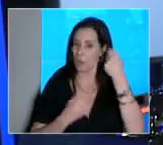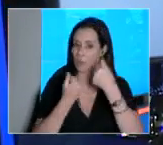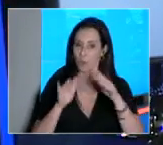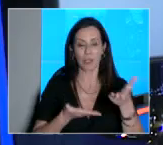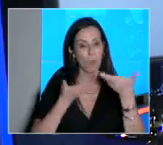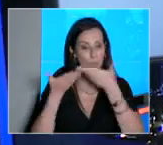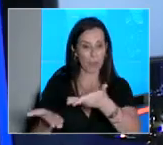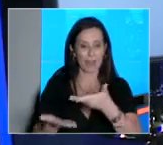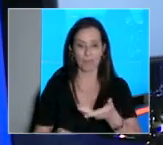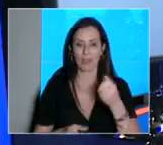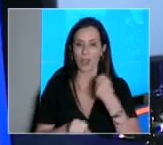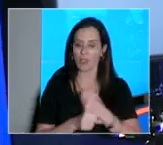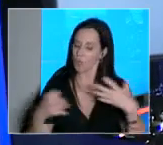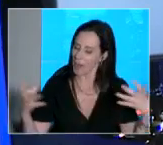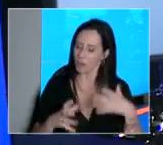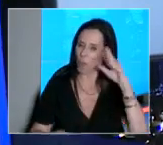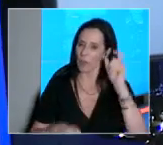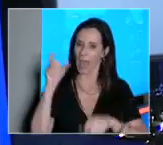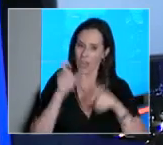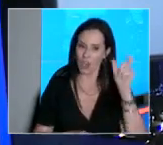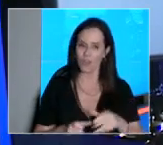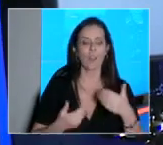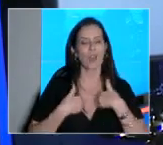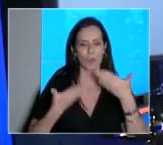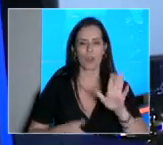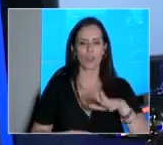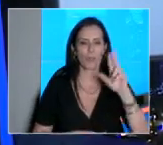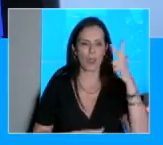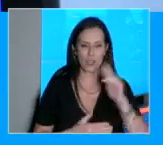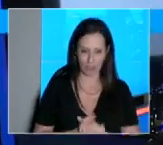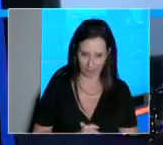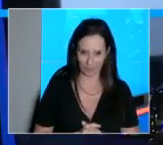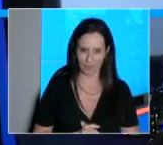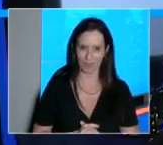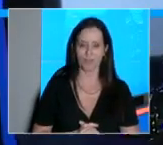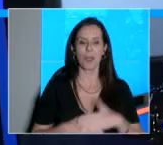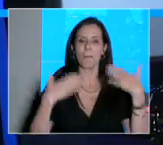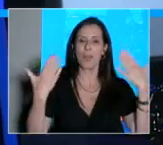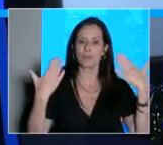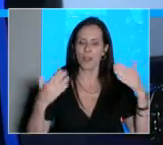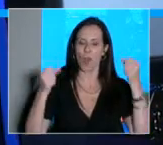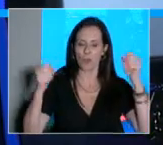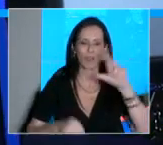פתוח, אתם מוזמנים לבוא ולעשות חברותה עם עוד אנשים, ואנחנו נהיה פה ביום שלישי, מזל טוב לועדי